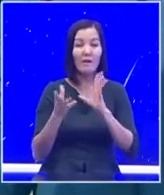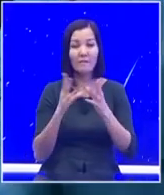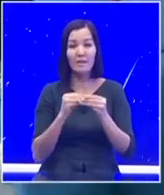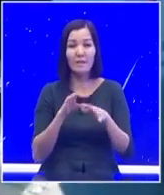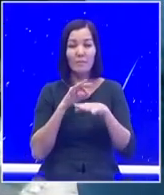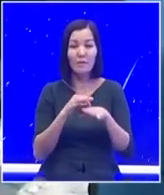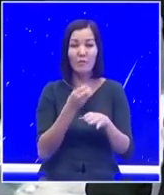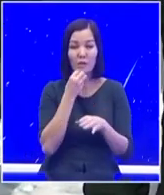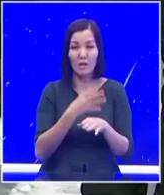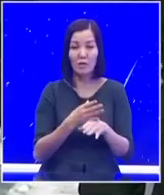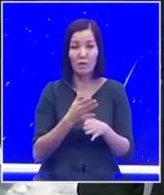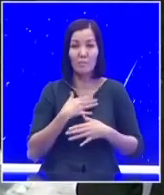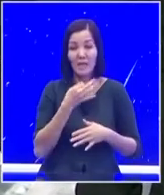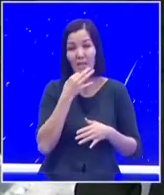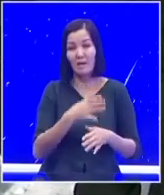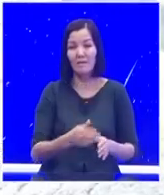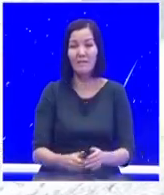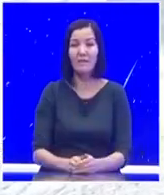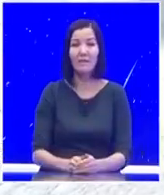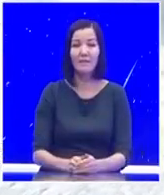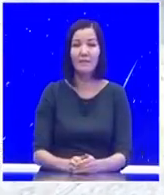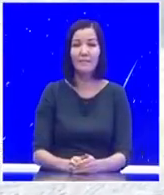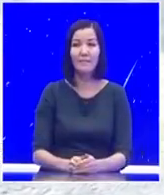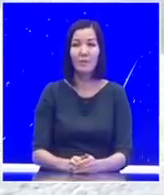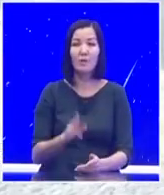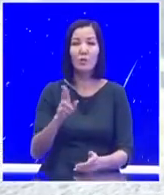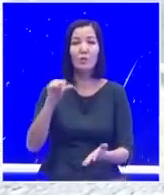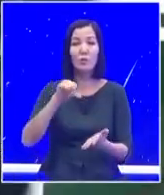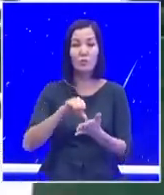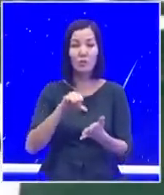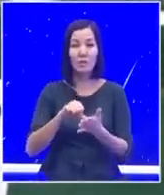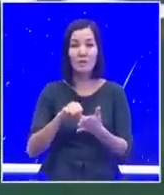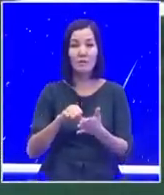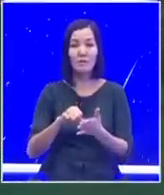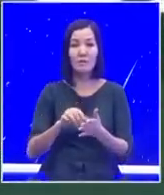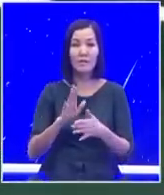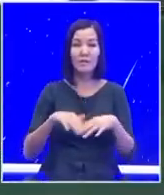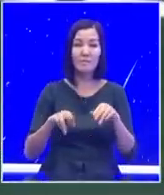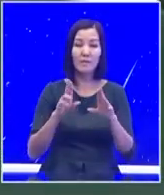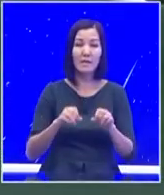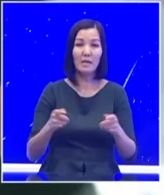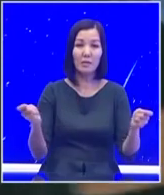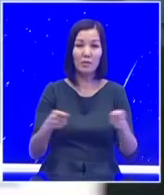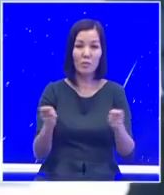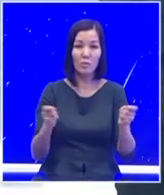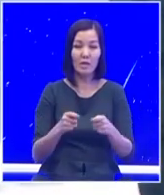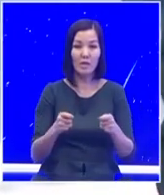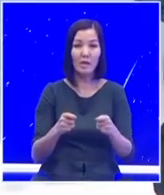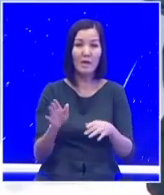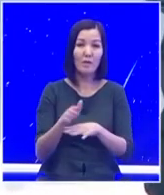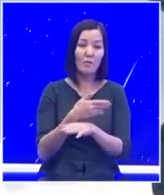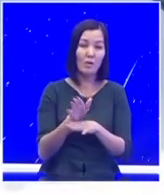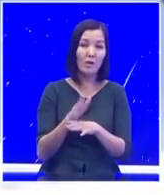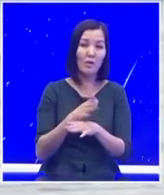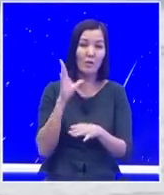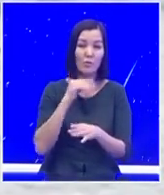все очень хорошо. Мне нравится. А для тех, кто не участвовал в соревнованиях, создана специальная зона для катания на санях, повозках и снегоходах.